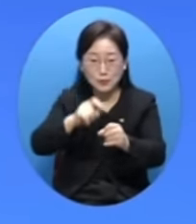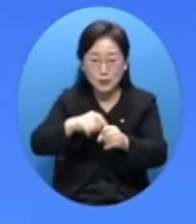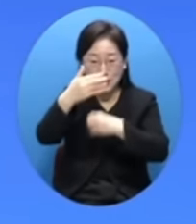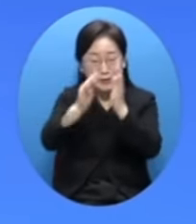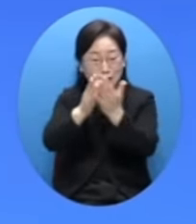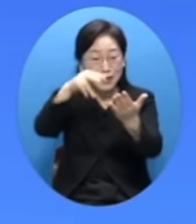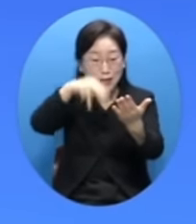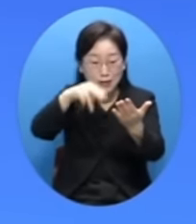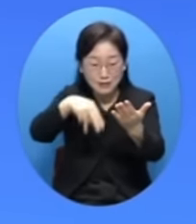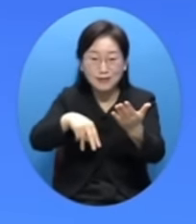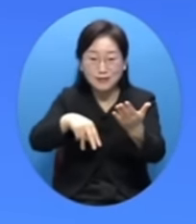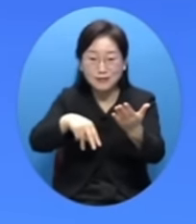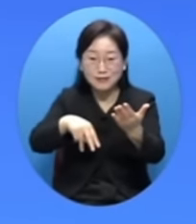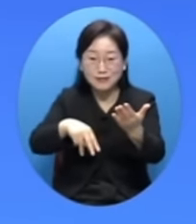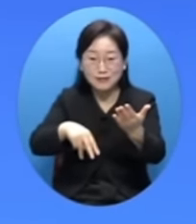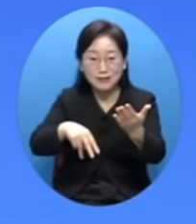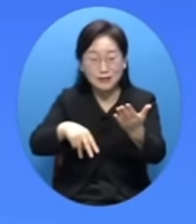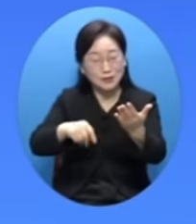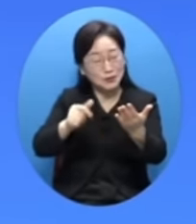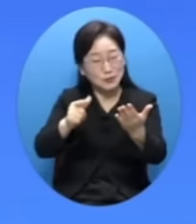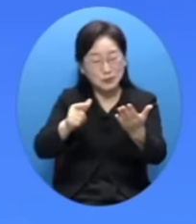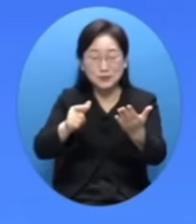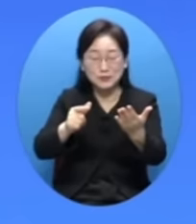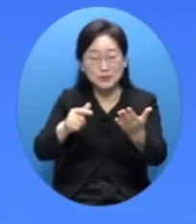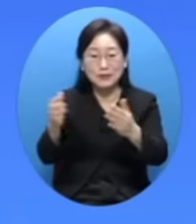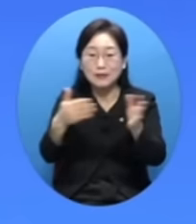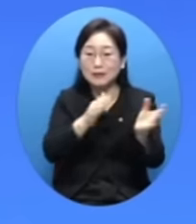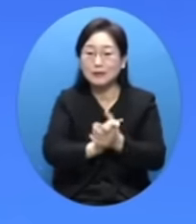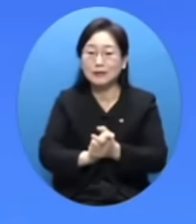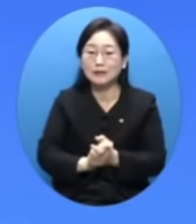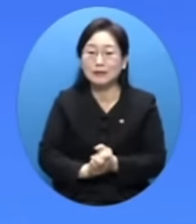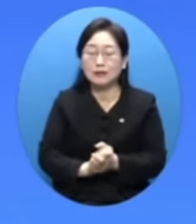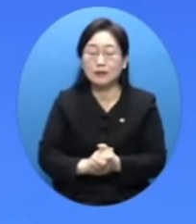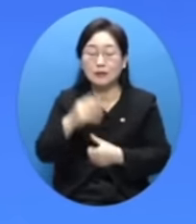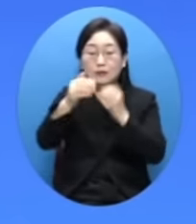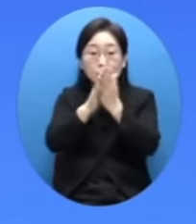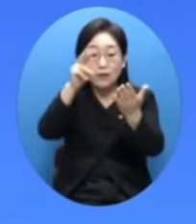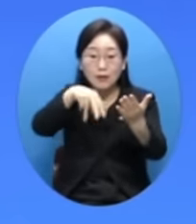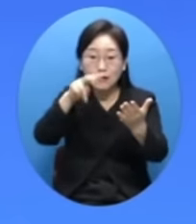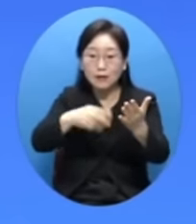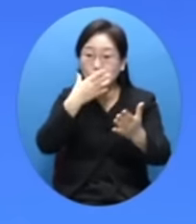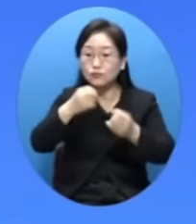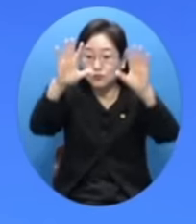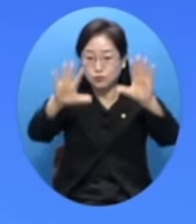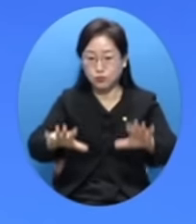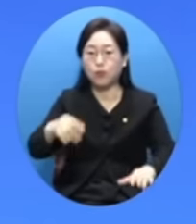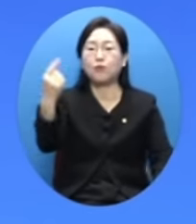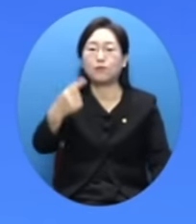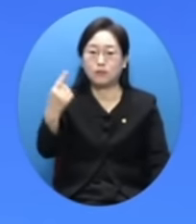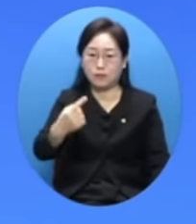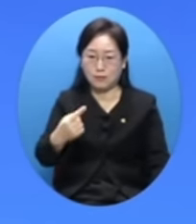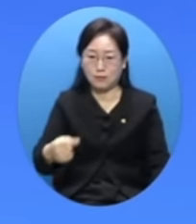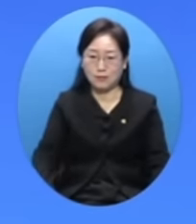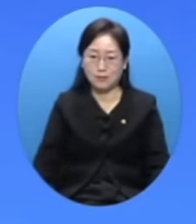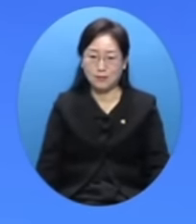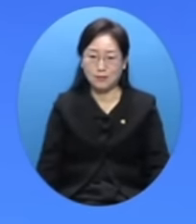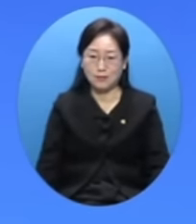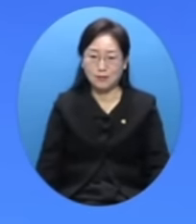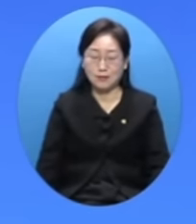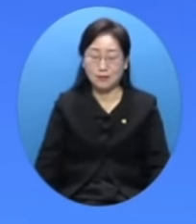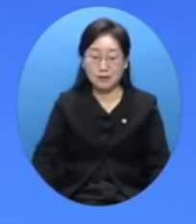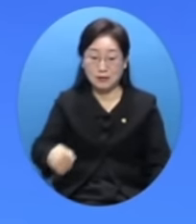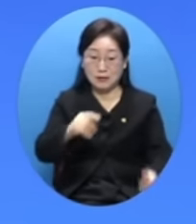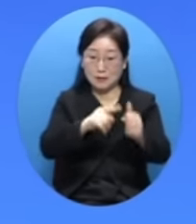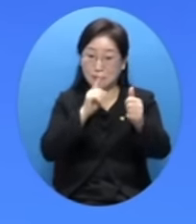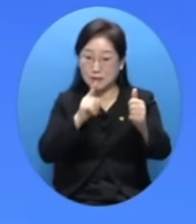것은 조금 순서가 바뀐 거 같지만 어쨌건 우리가 성경을 읽으면 이런 축복이 선물 우리에게 주어지게 되는 것입니다 박사님